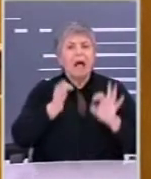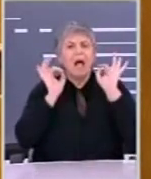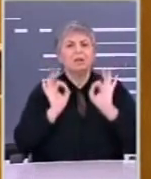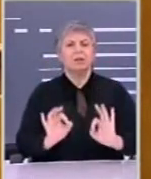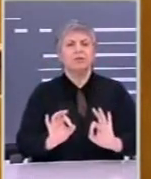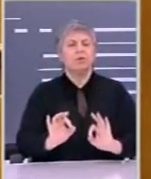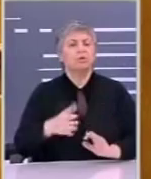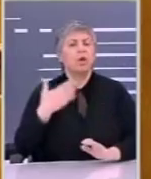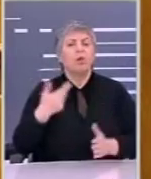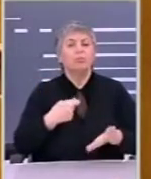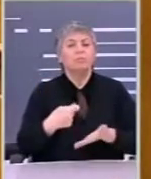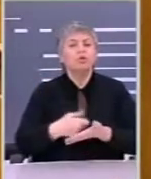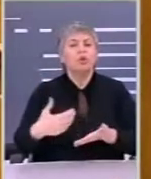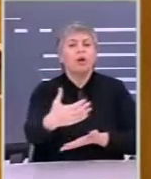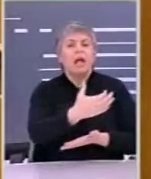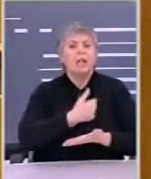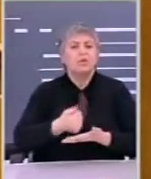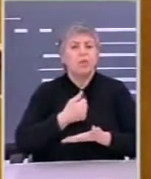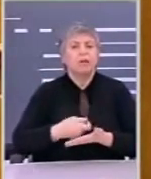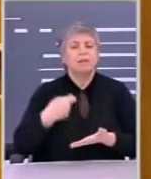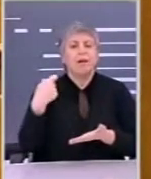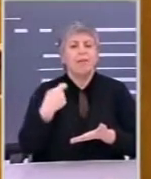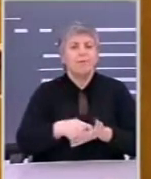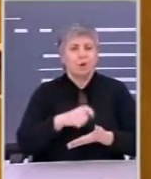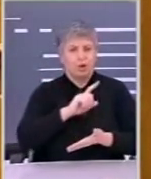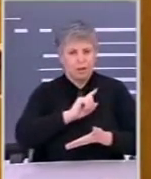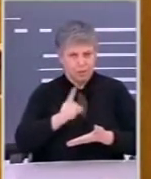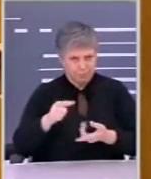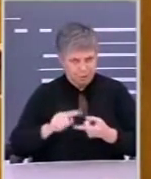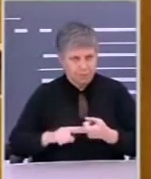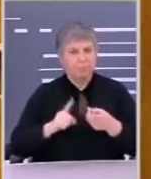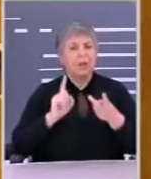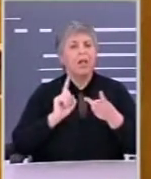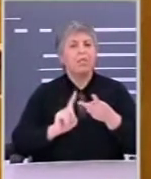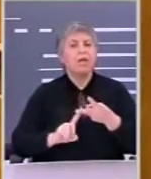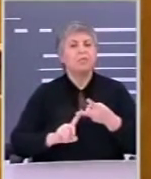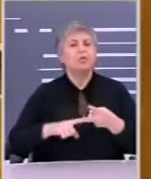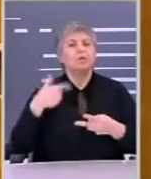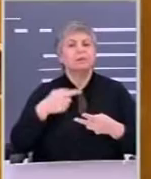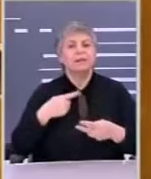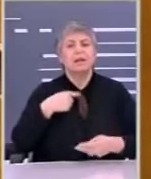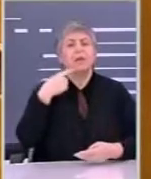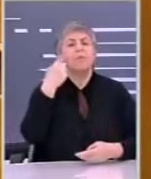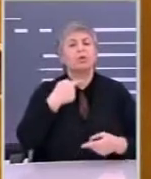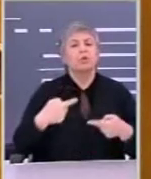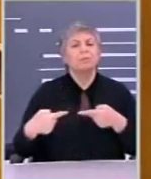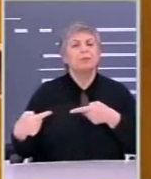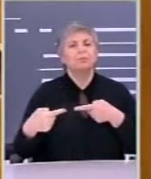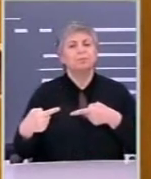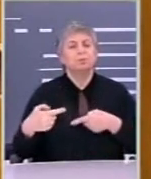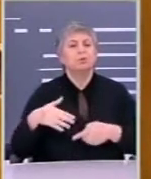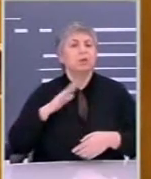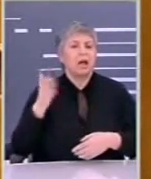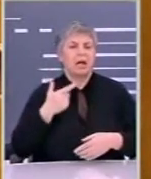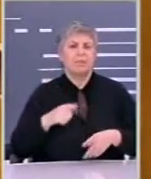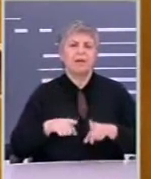αφορολόγητο. Αρνείστε συστηματικά να πείτε ποια είναι η θέση σας για την προσωπική διαφορά. Αρνείστε συστηματικά να τοποθετείτε